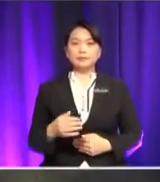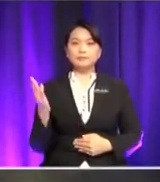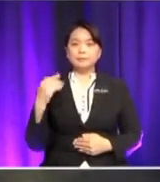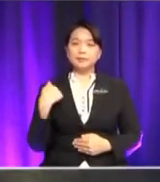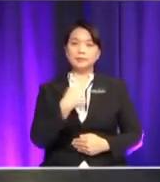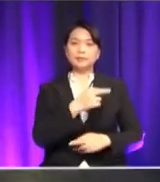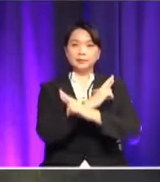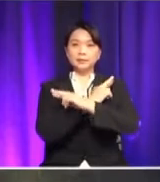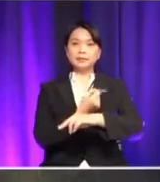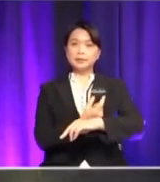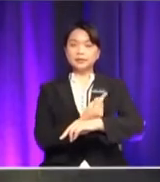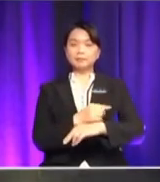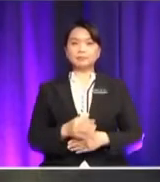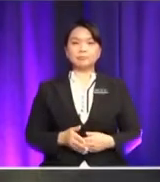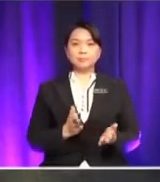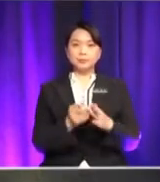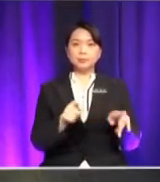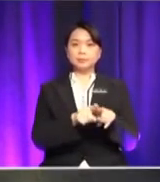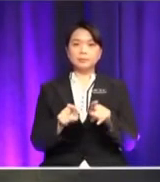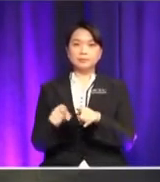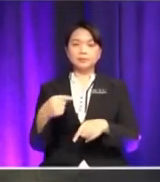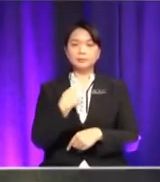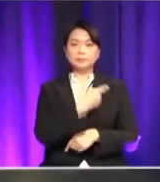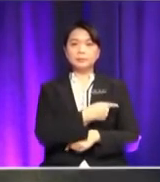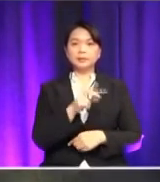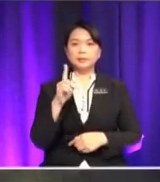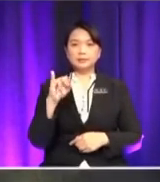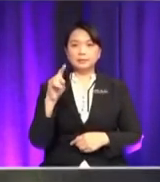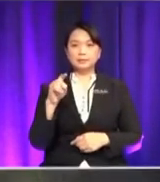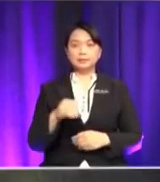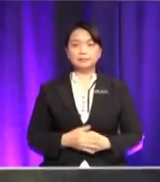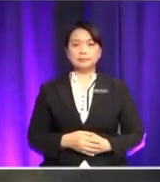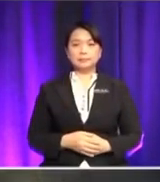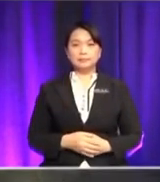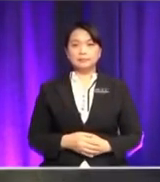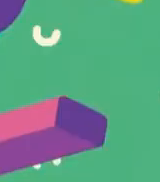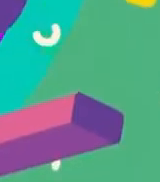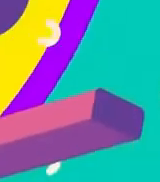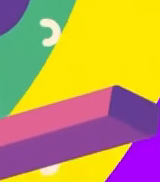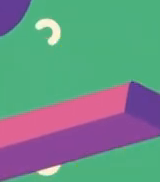Jupiter berkiblat seketika Tuliskan bersama kami tentunya CCTV GPM servasi